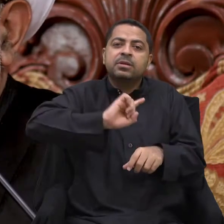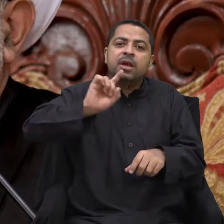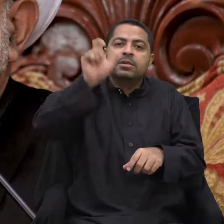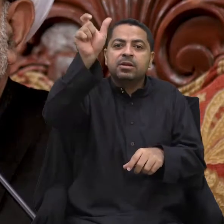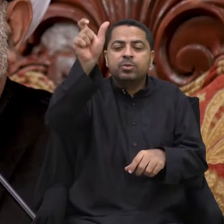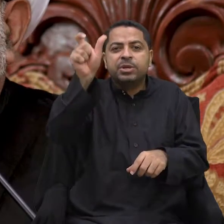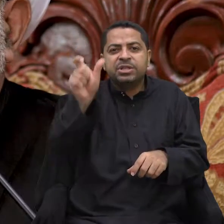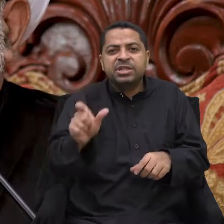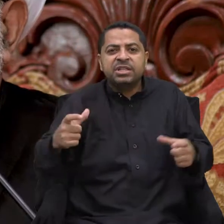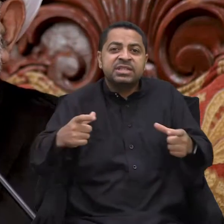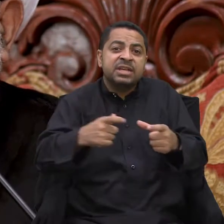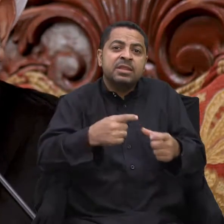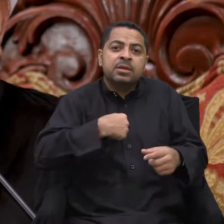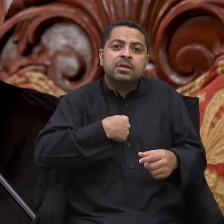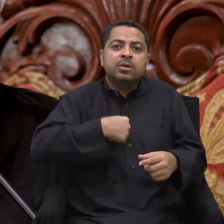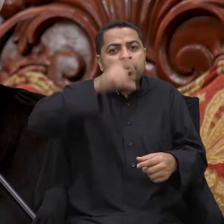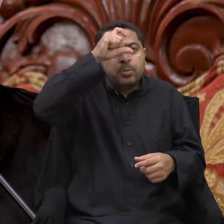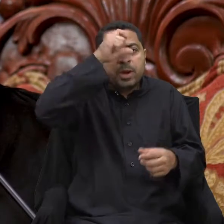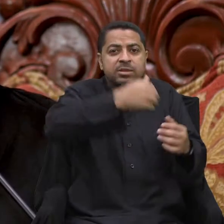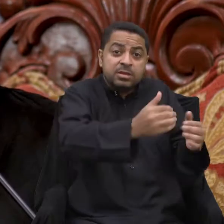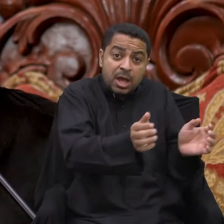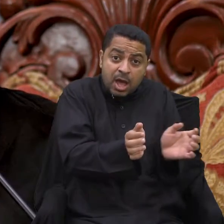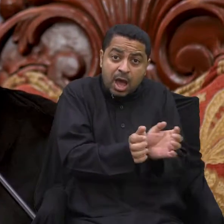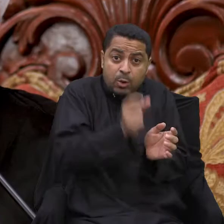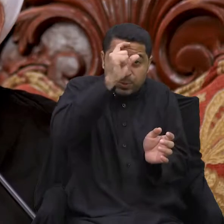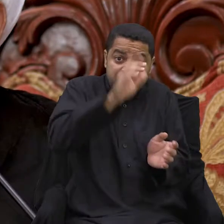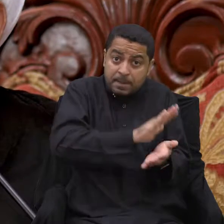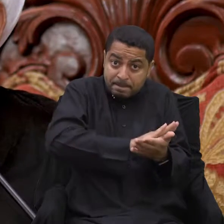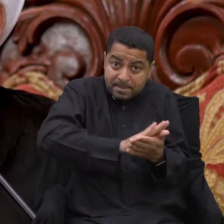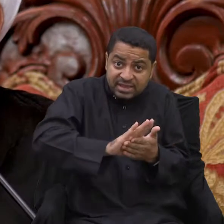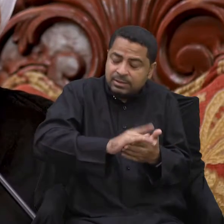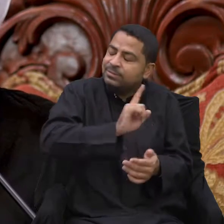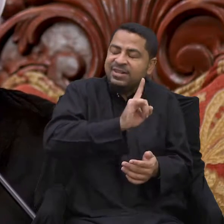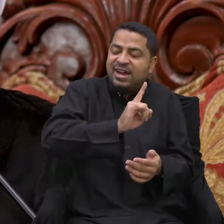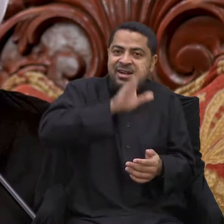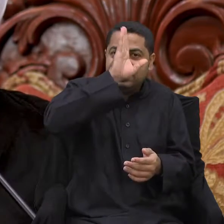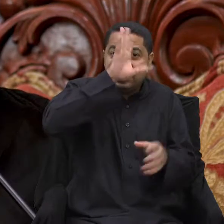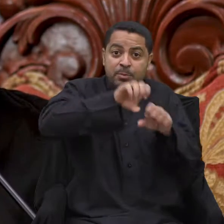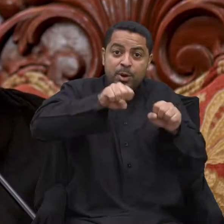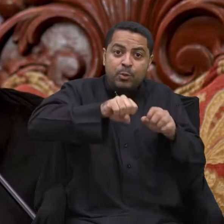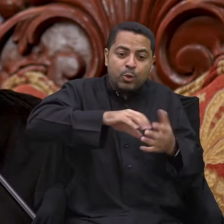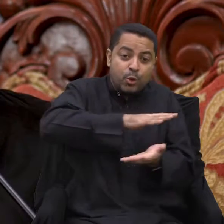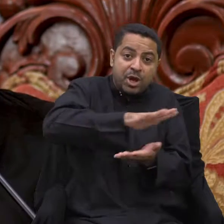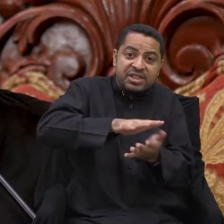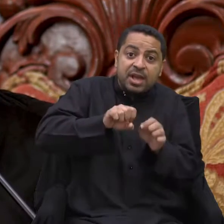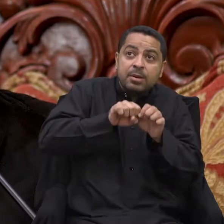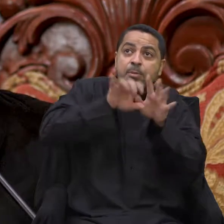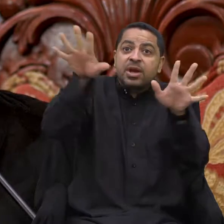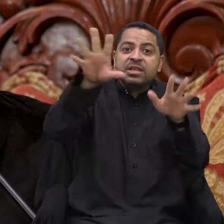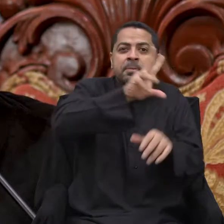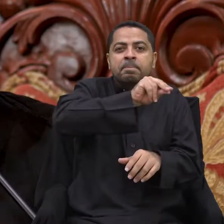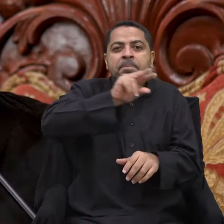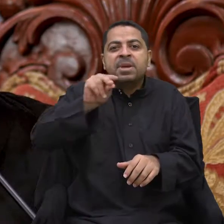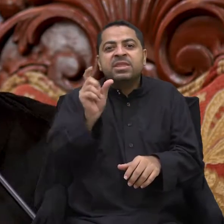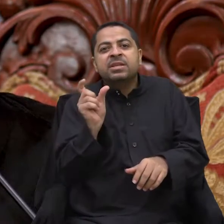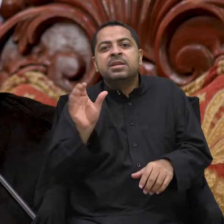يبقى محصورا في فئة من الناس، هو للعالمين كجده رسول الله،